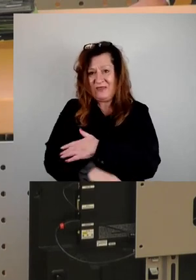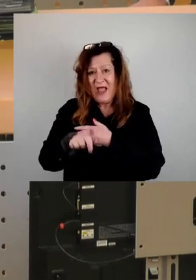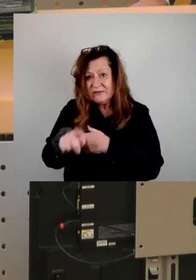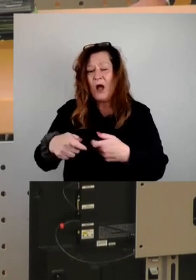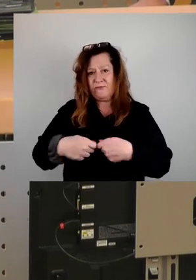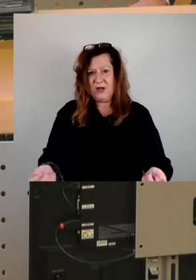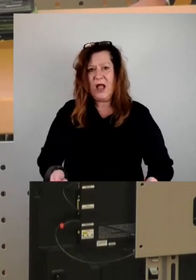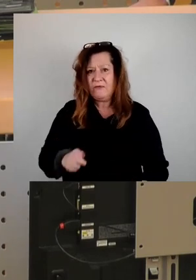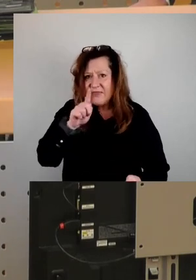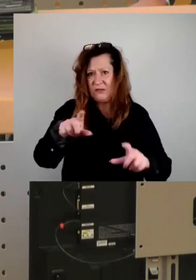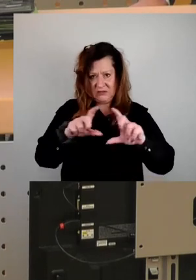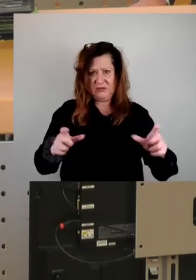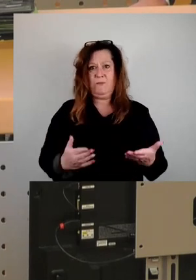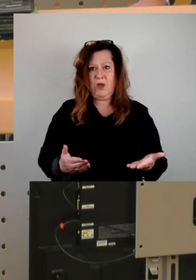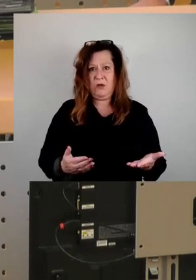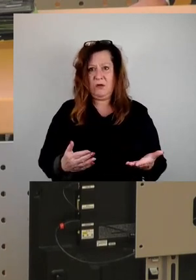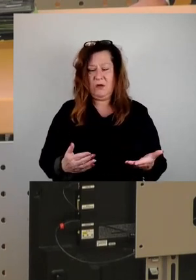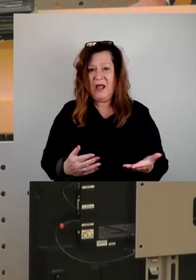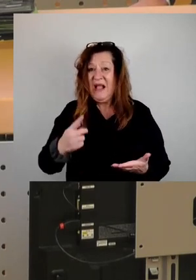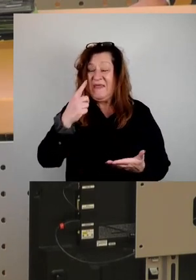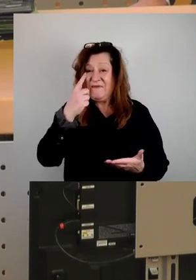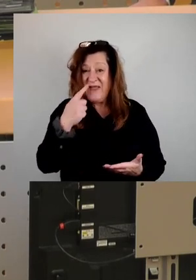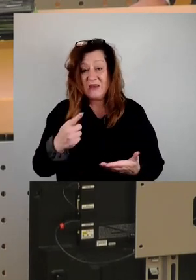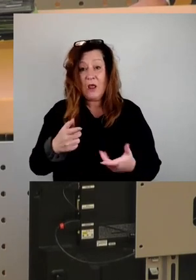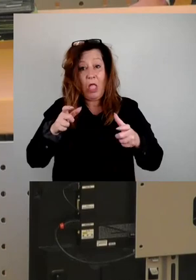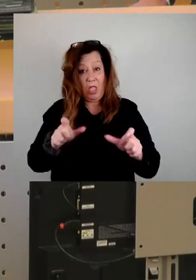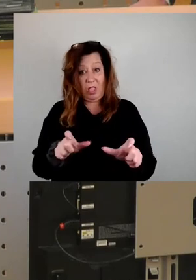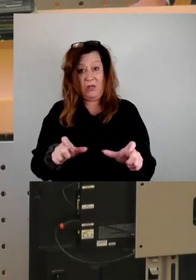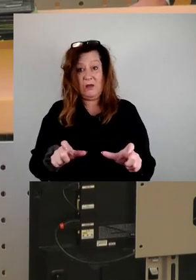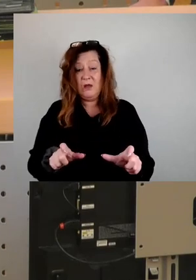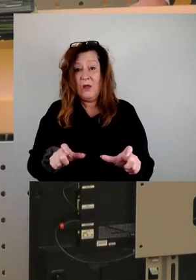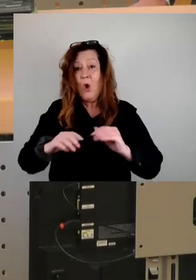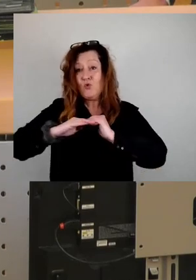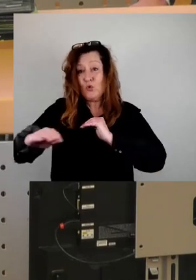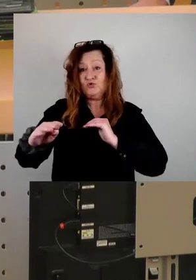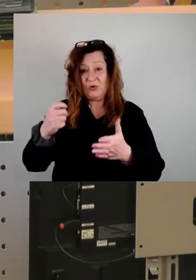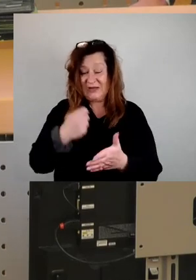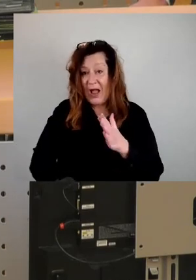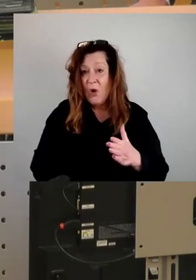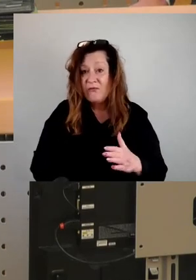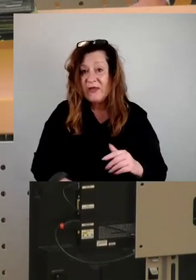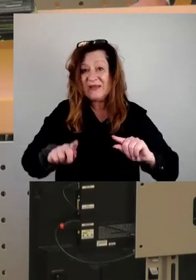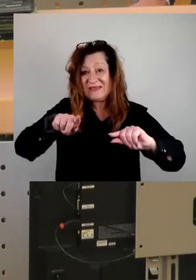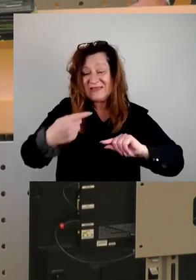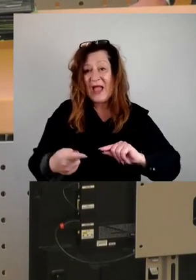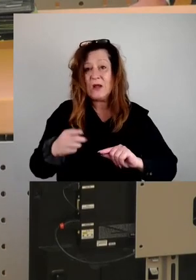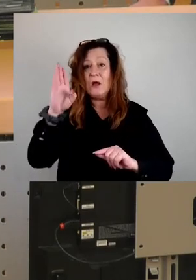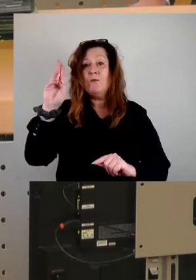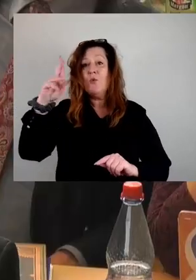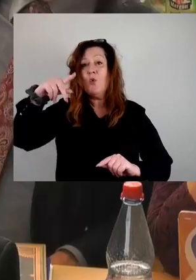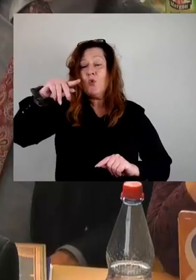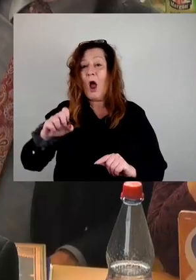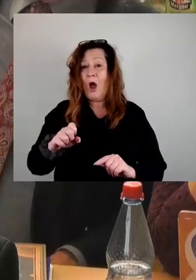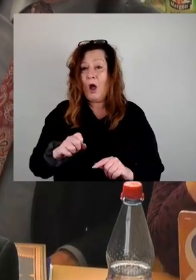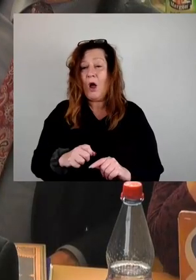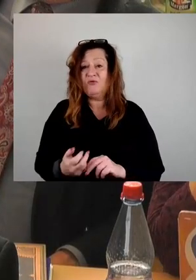Also, wenn Sie sich weigern, hier dieses Grundstück zu kaufen, dann können sich die Buga sonst wohin schmieren. Dann wird